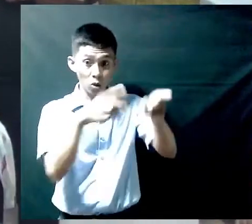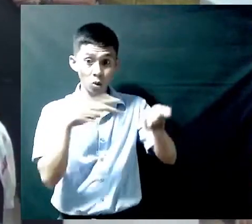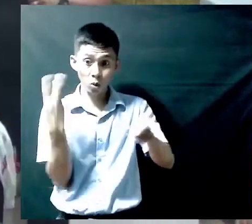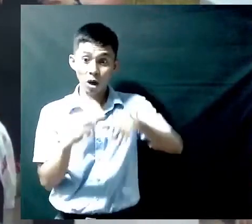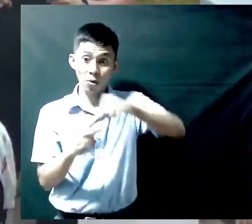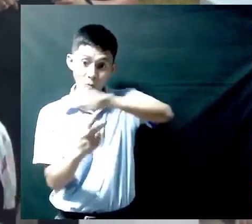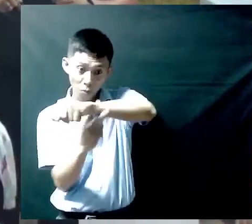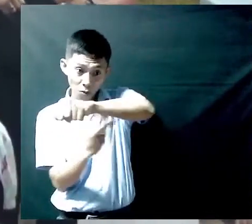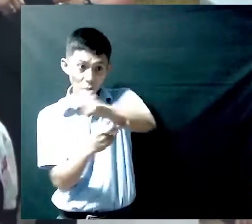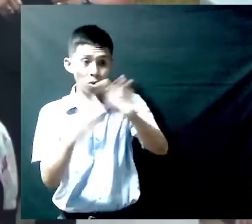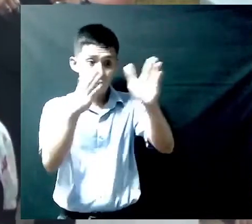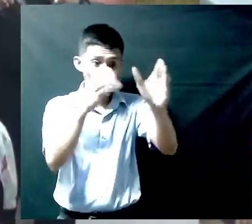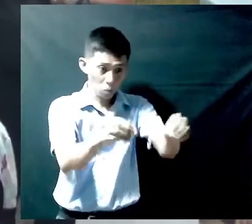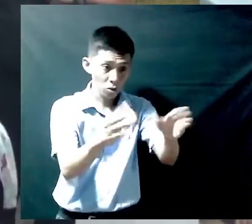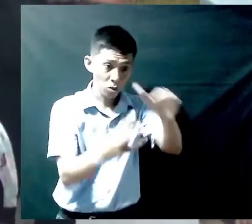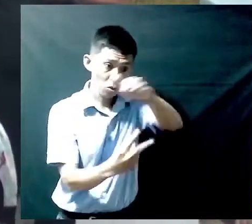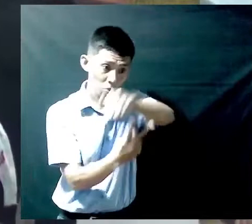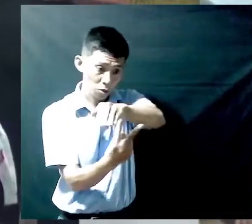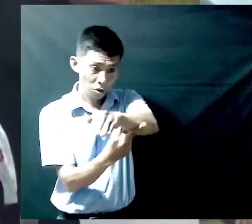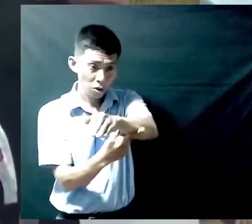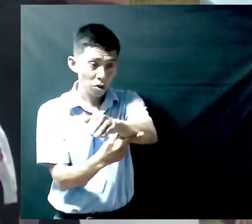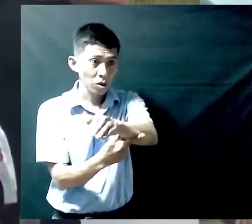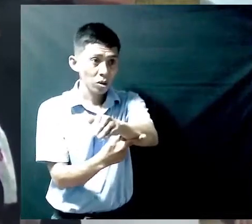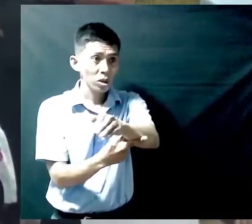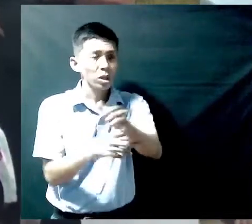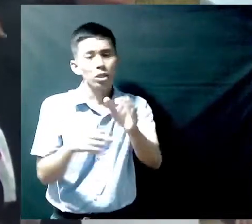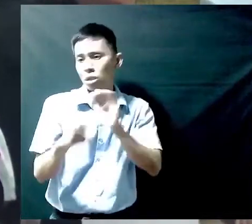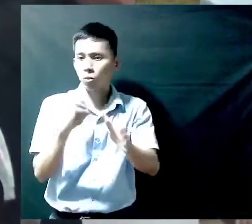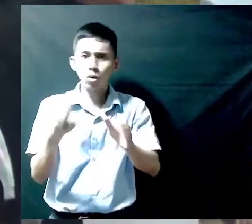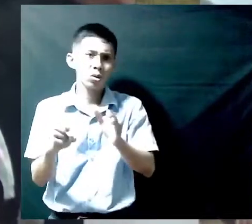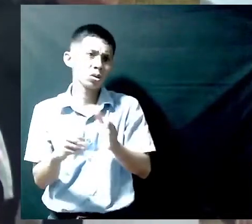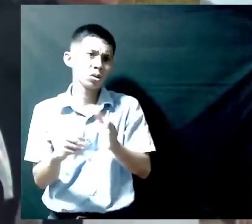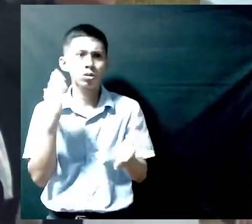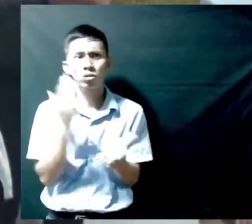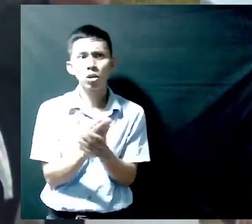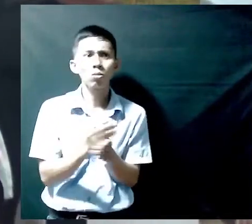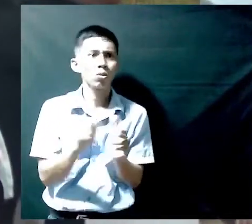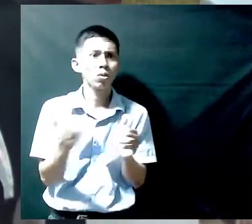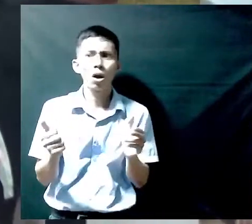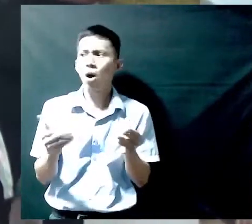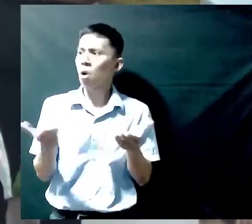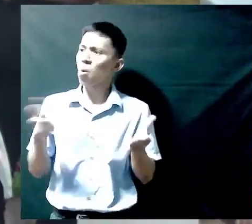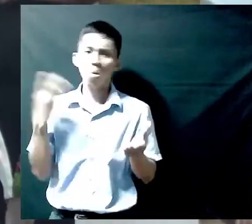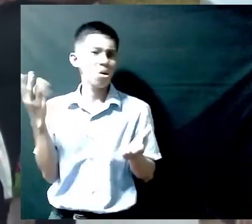Yeah, we will die here. Ang problema, pag tawid mo rito, meron ka pang